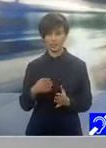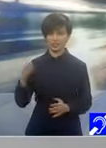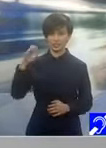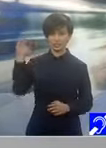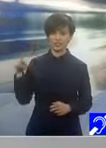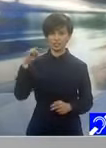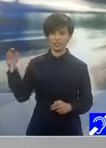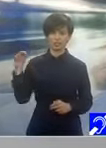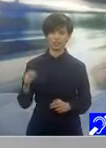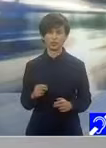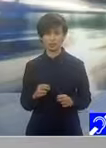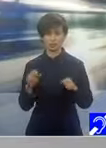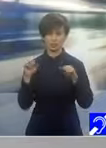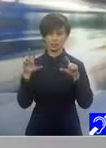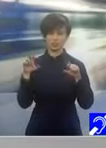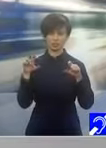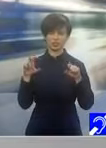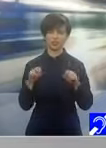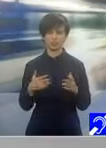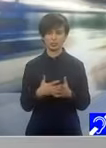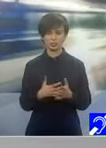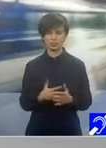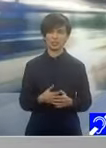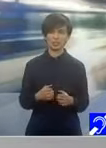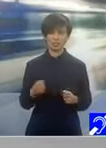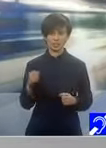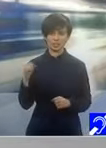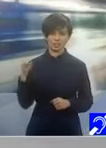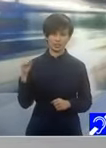lei. Am adunat banii necesari.